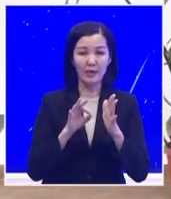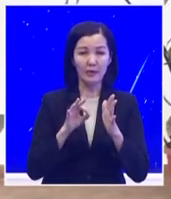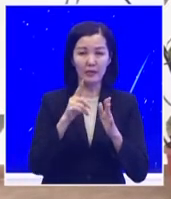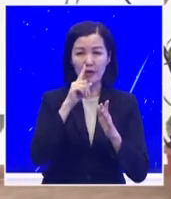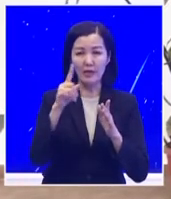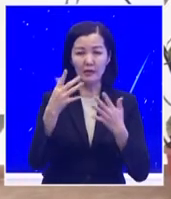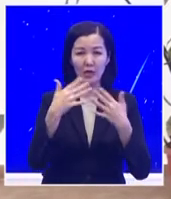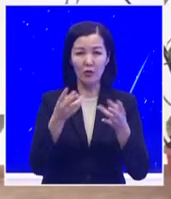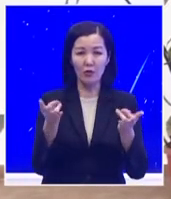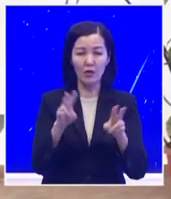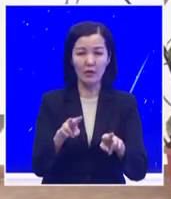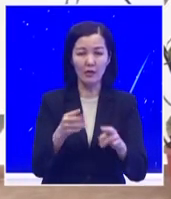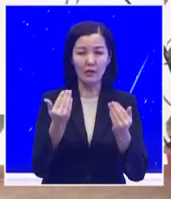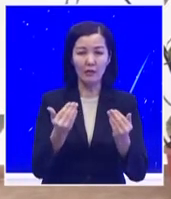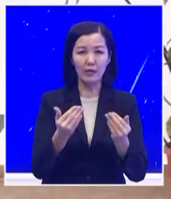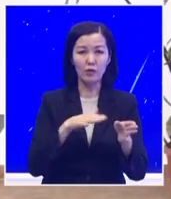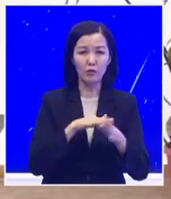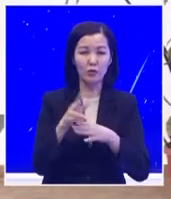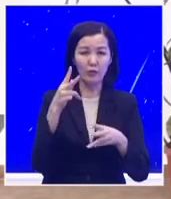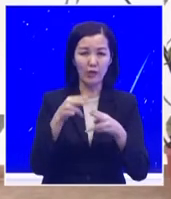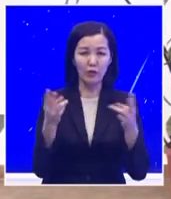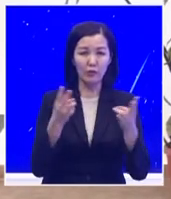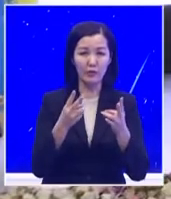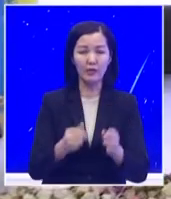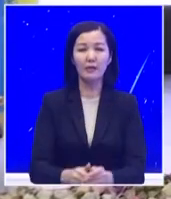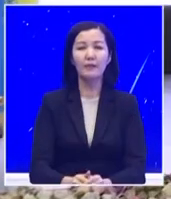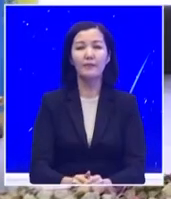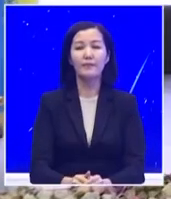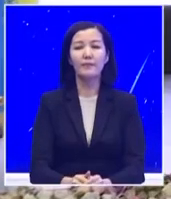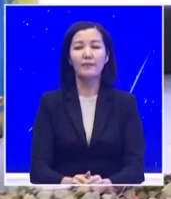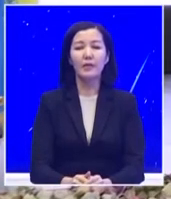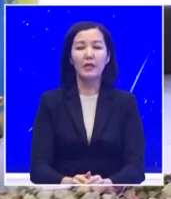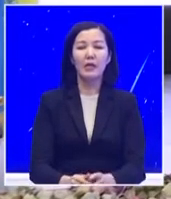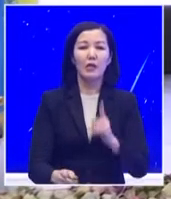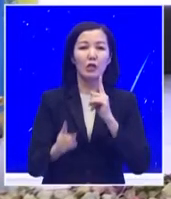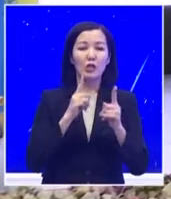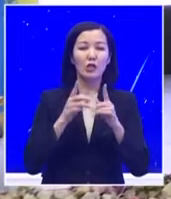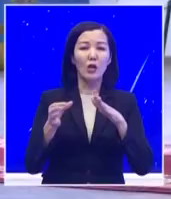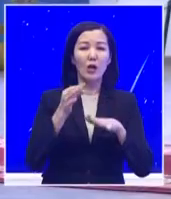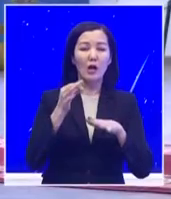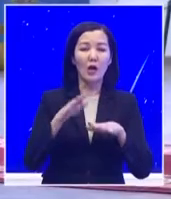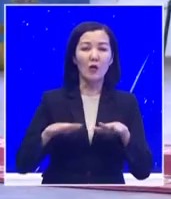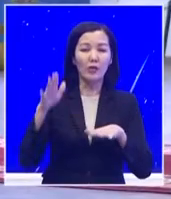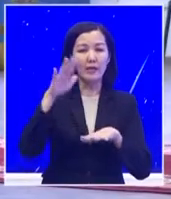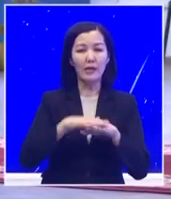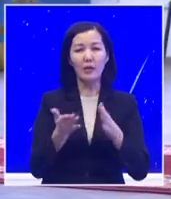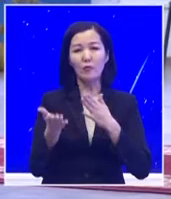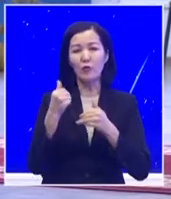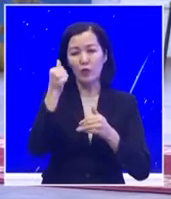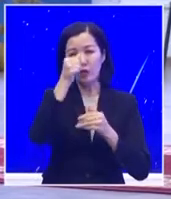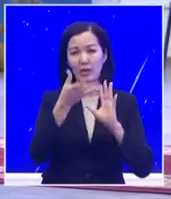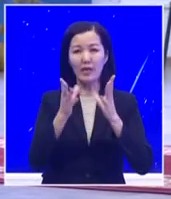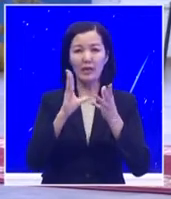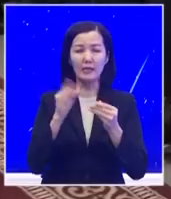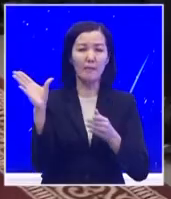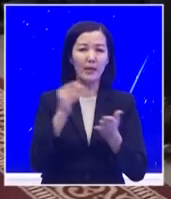Жалпы биылғы жыл толығымен бітіруіміз керек суларды. Есептік жиында аудан әкімі өткен жылға есеп берді. Айтуынша, қай